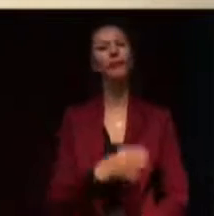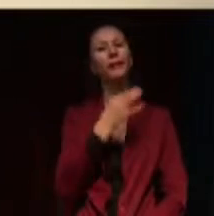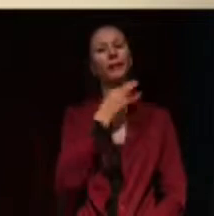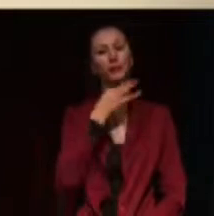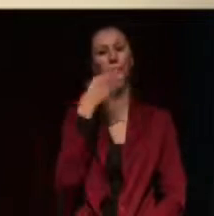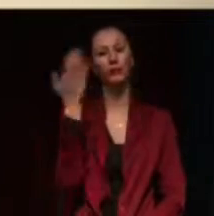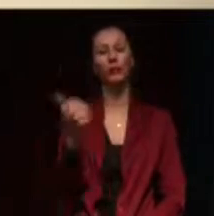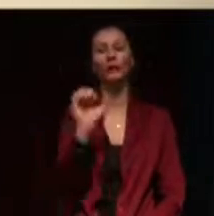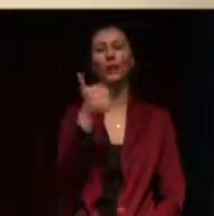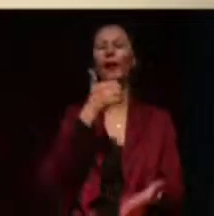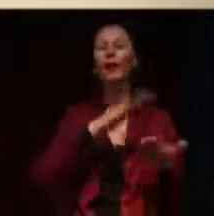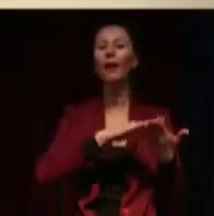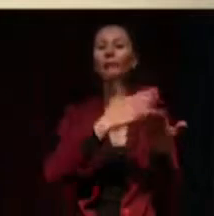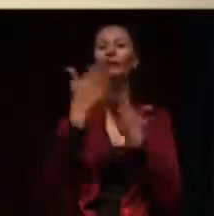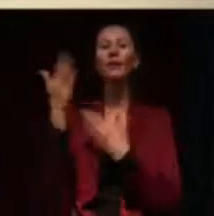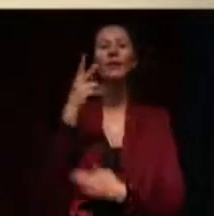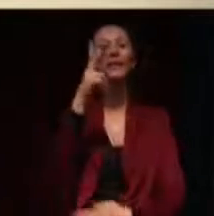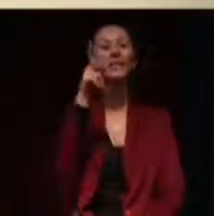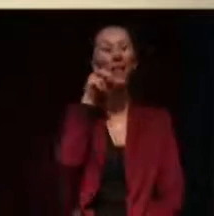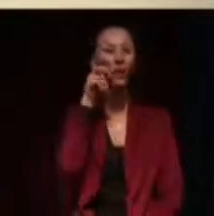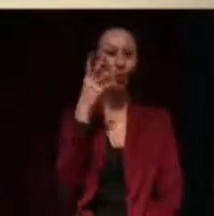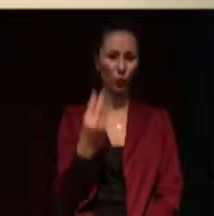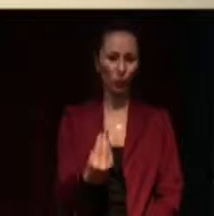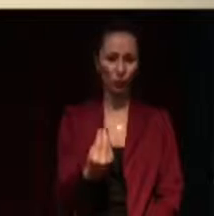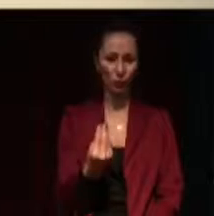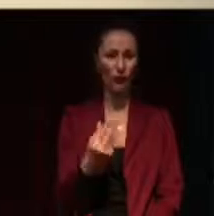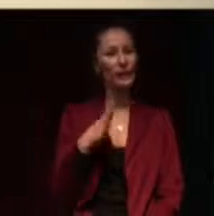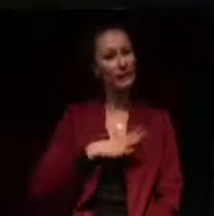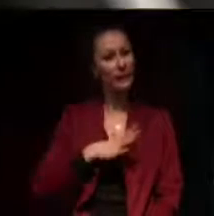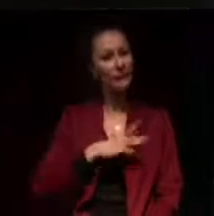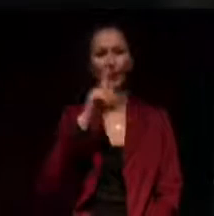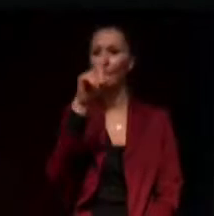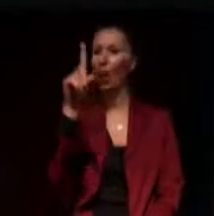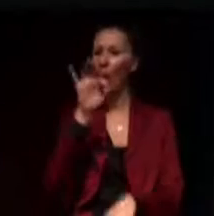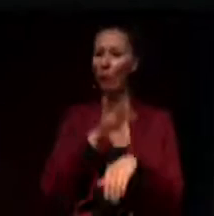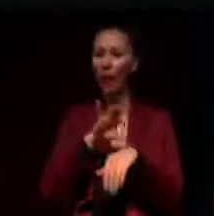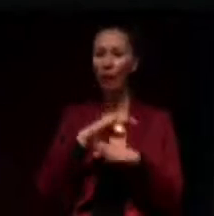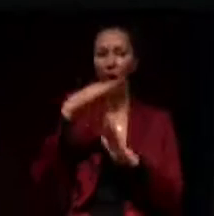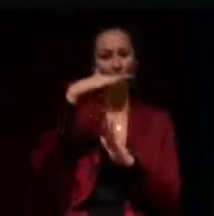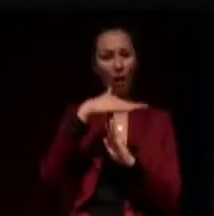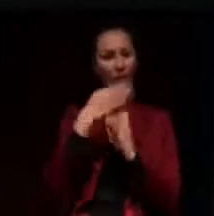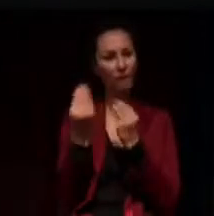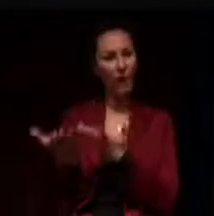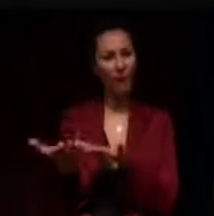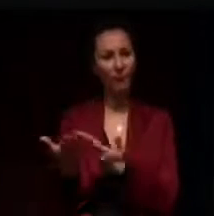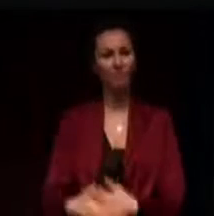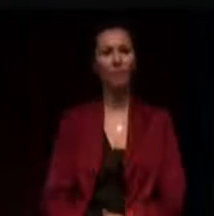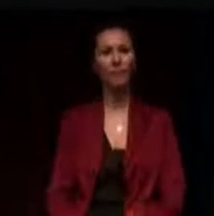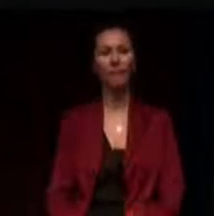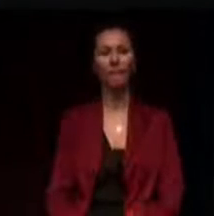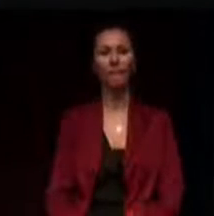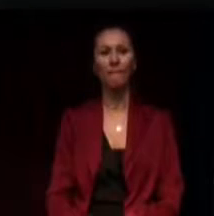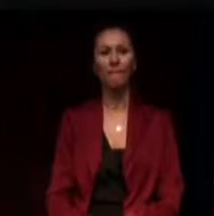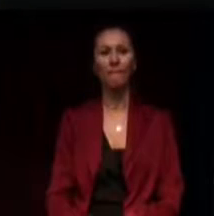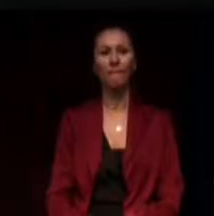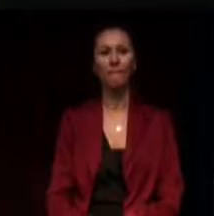Teşekkür ediyoruz. Değerli arkadaşlar, 2 saat oldu. İsterseniz bir 10 dakika ara verelim.